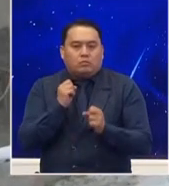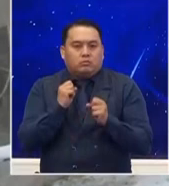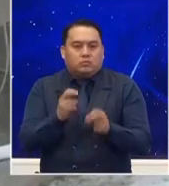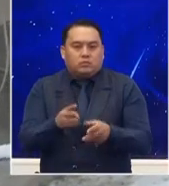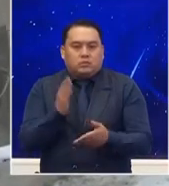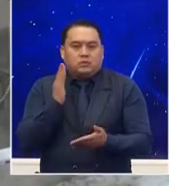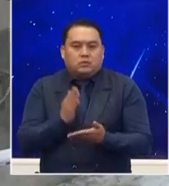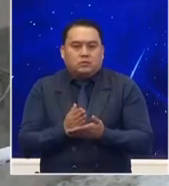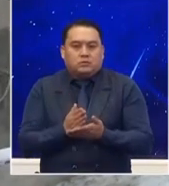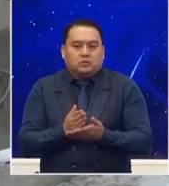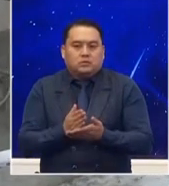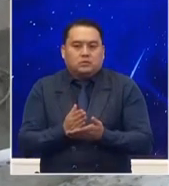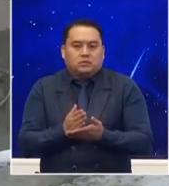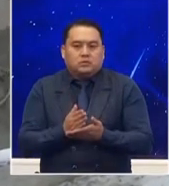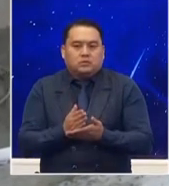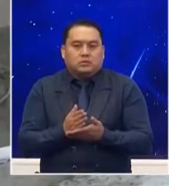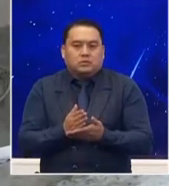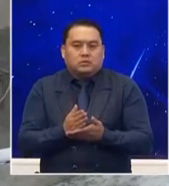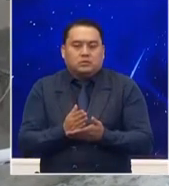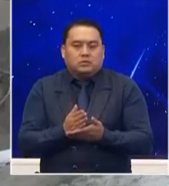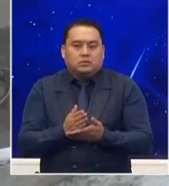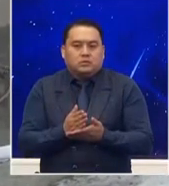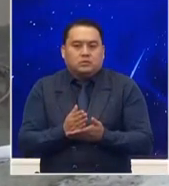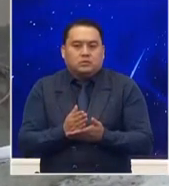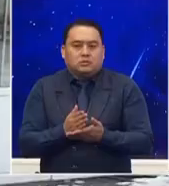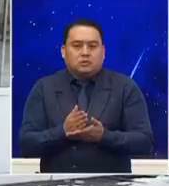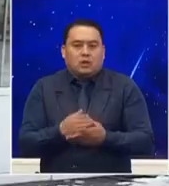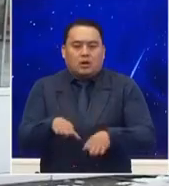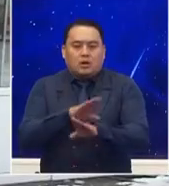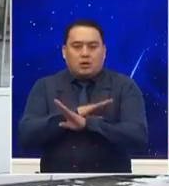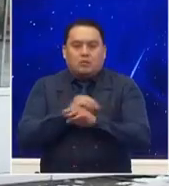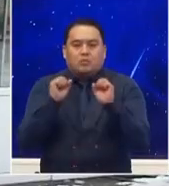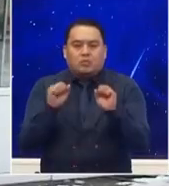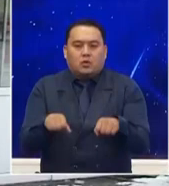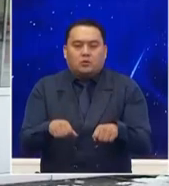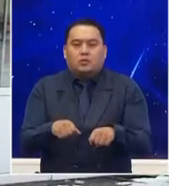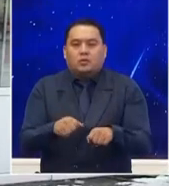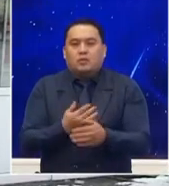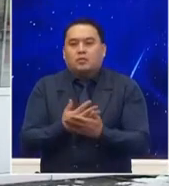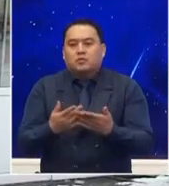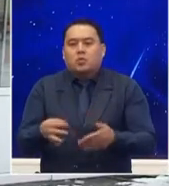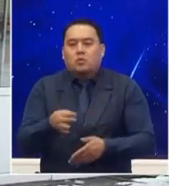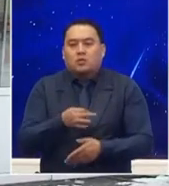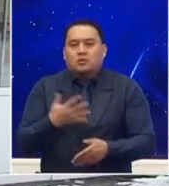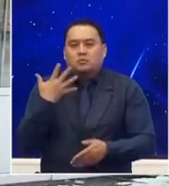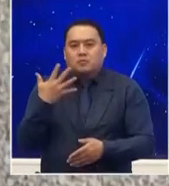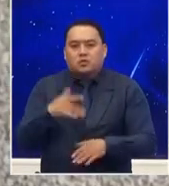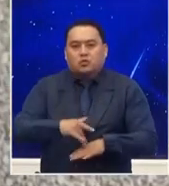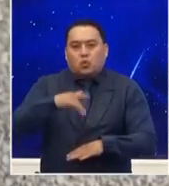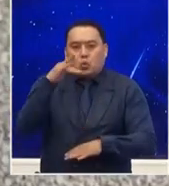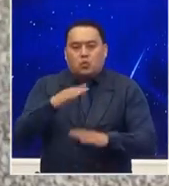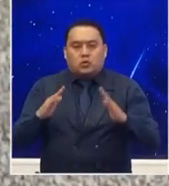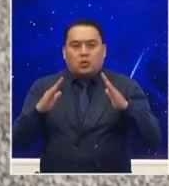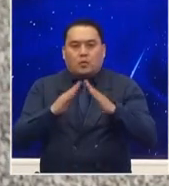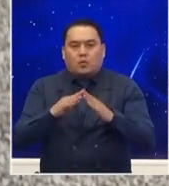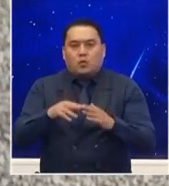басын құлайтын болса басын кеседі ғой, мұйын кесіп өлтіріп қойады. Осыдан бірнеше күн бұрын облыс орталығында 5 қабатты тұрғын үй шатырына